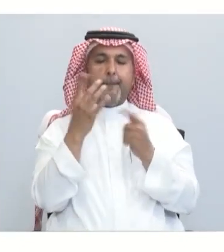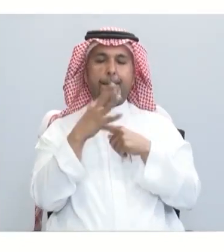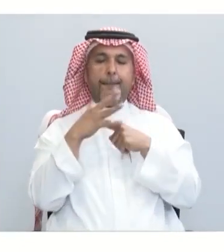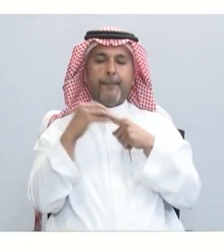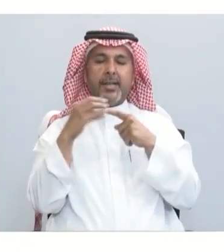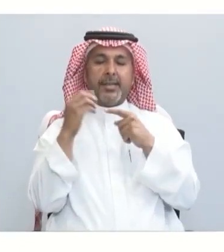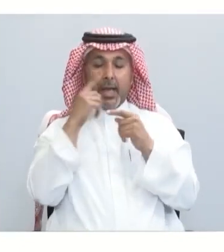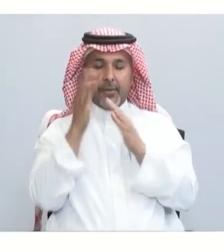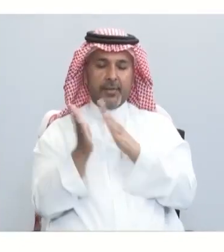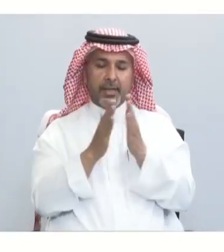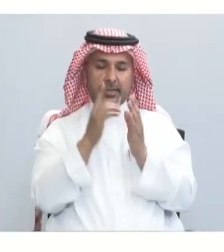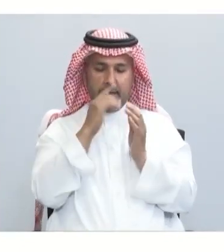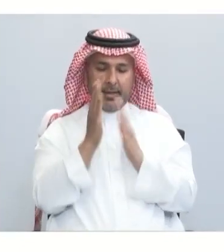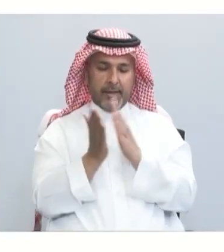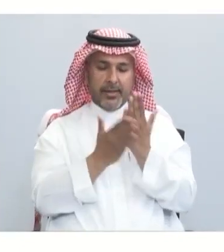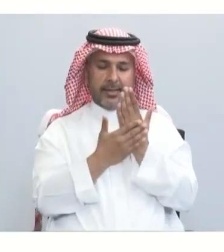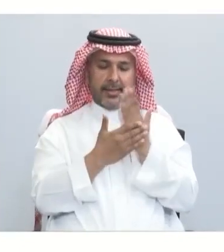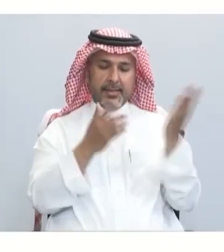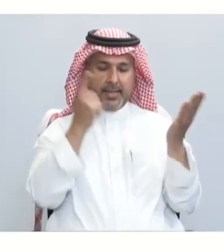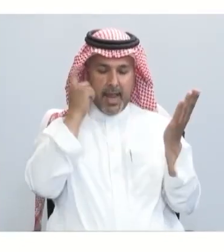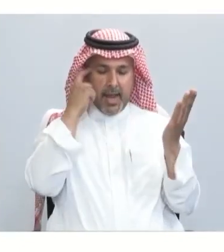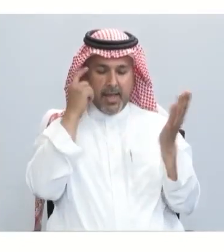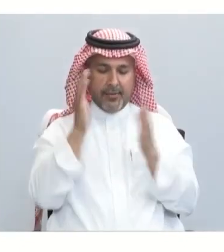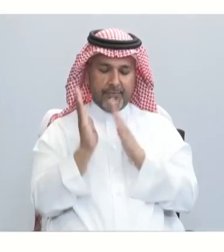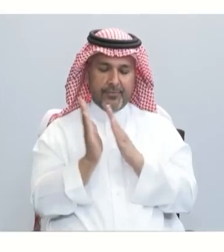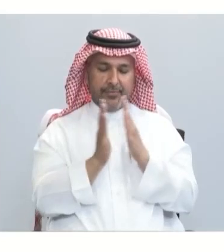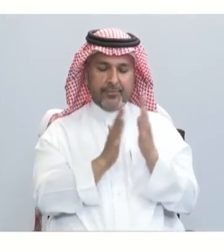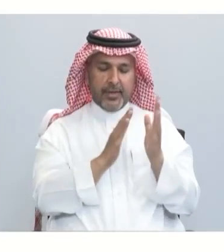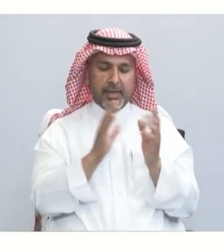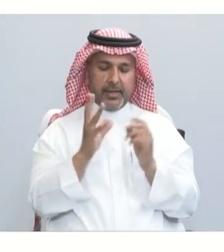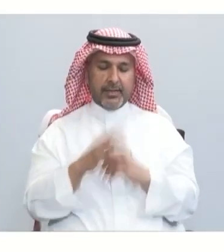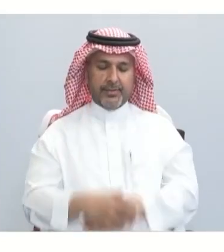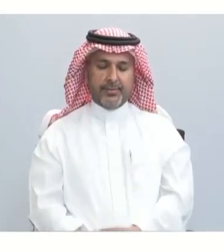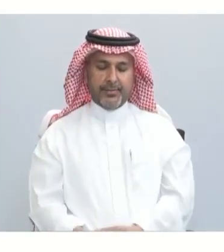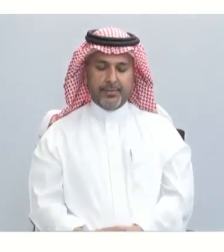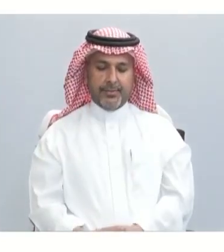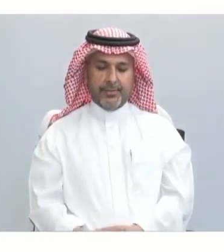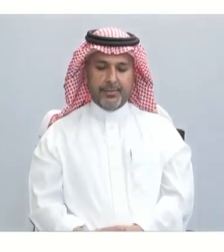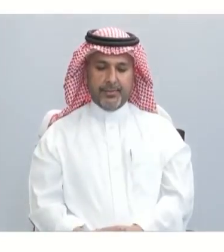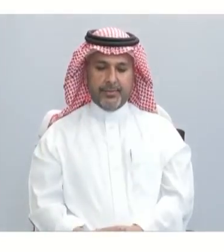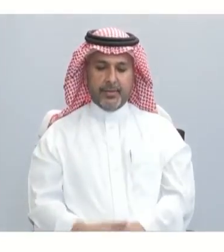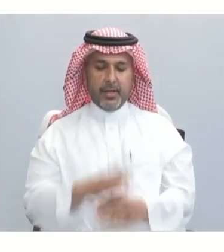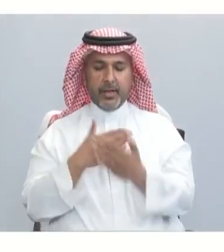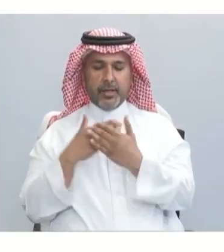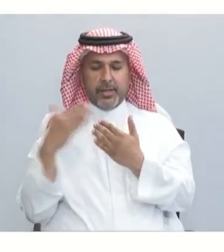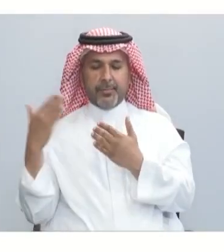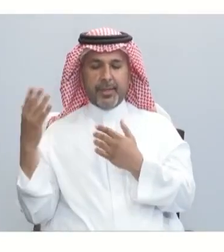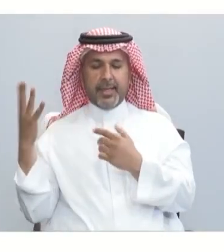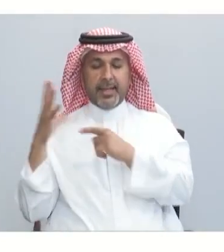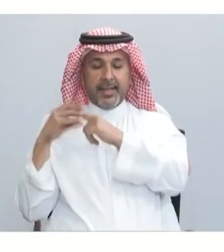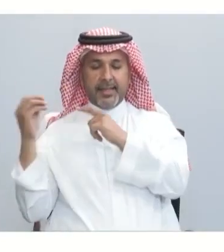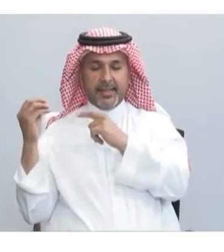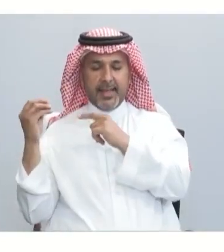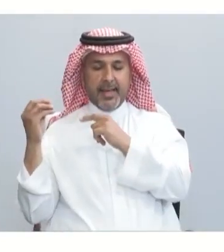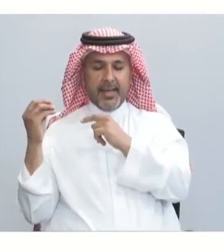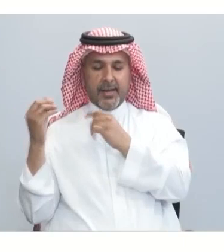الازاحه الافقيه يسارا نضيف الازاحه الافقيه يمينا نطرح ننتبه